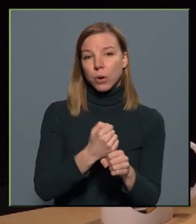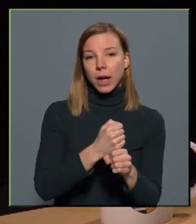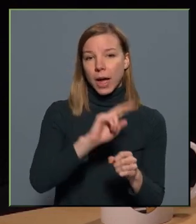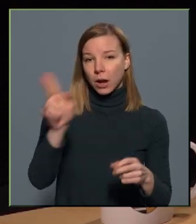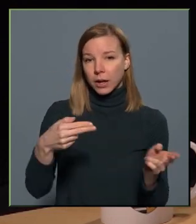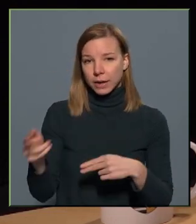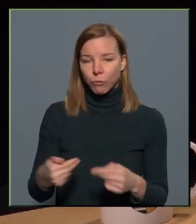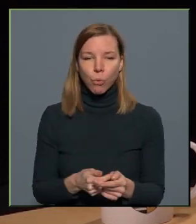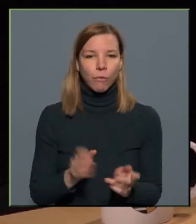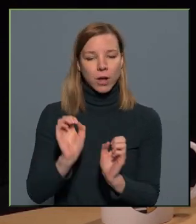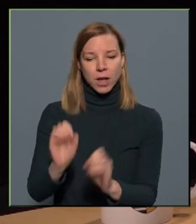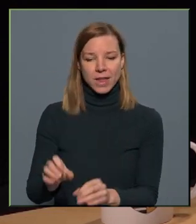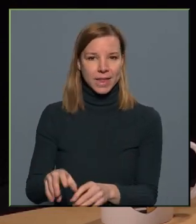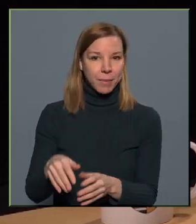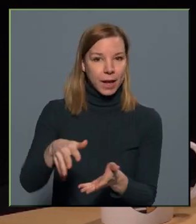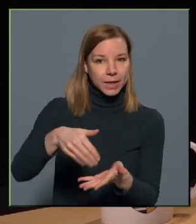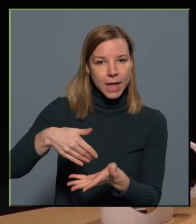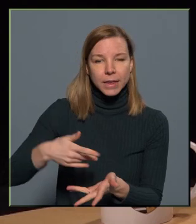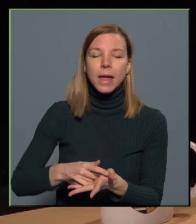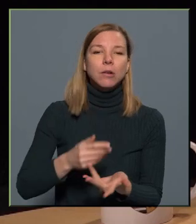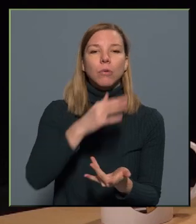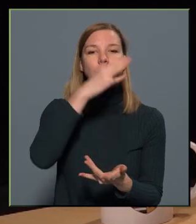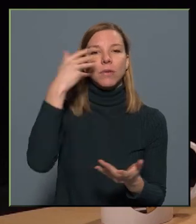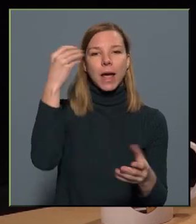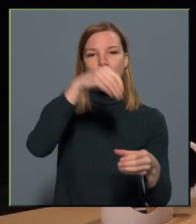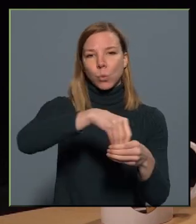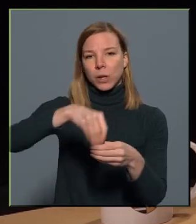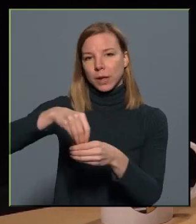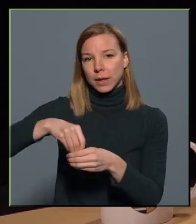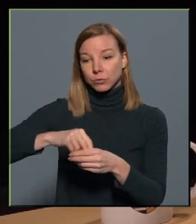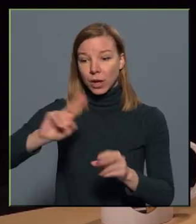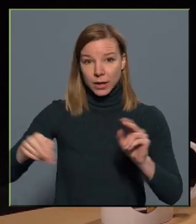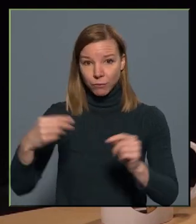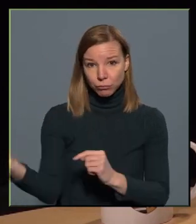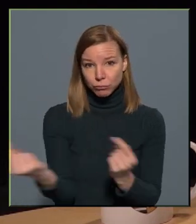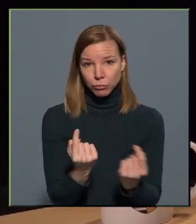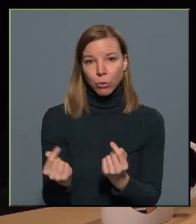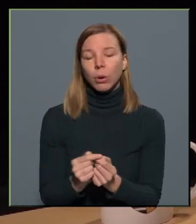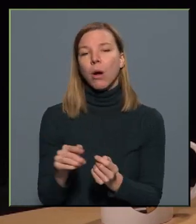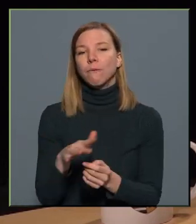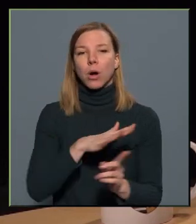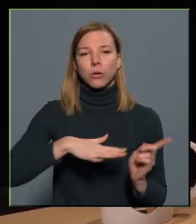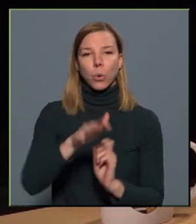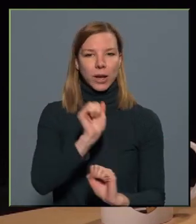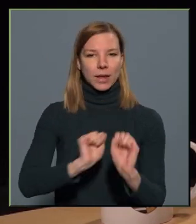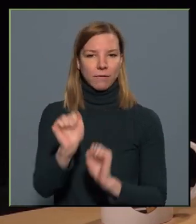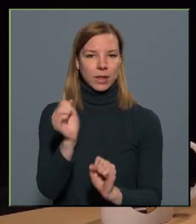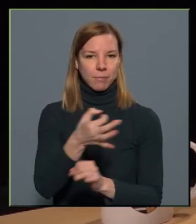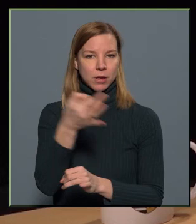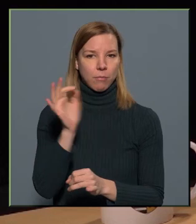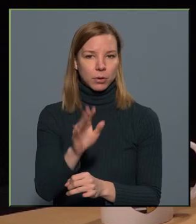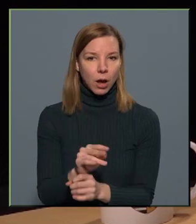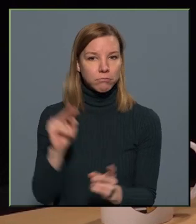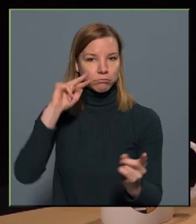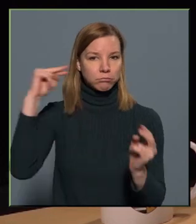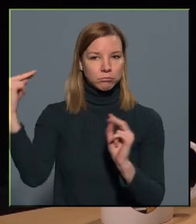értékteremtő virágültetésre, vagy egyáltalán egy környezetvédelmi napra, ahol a szemlélet formálással